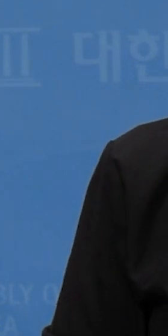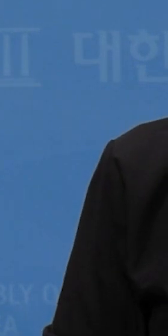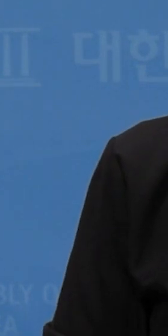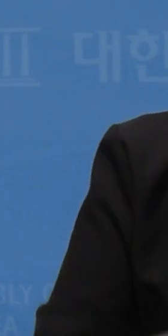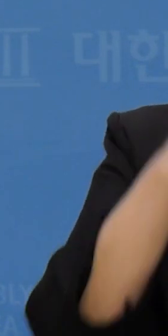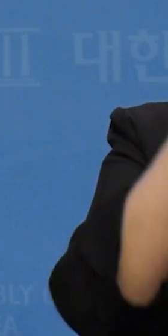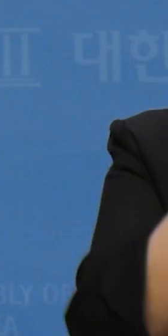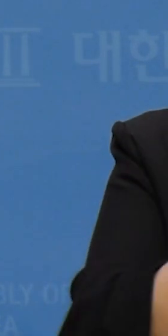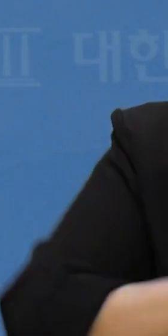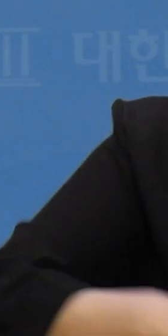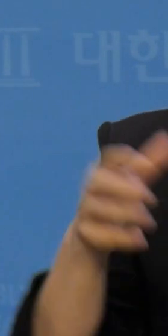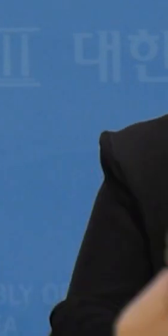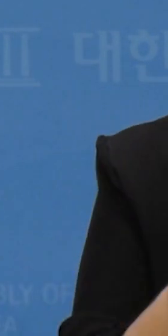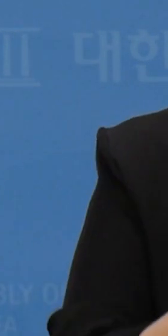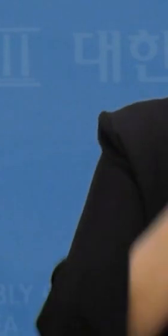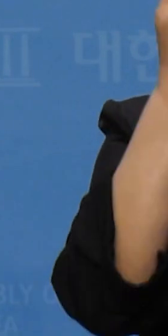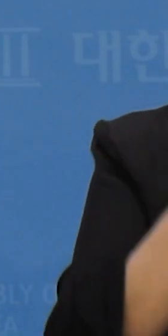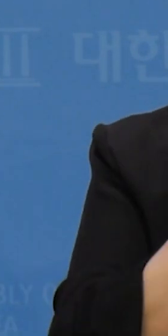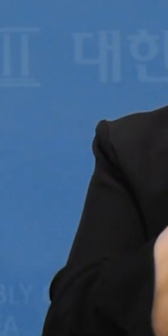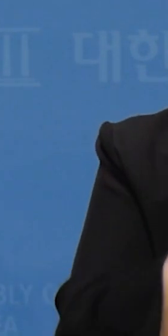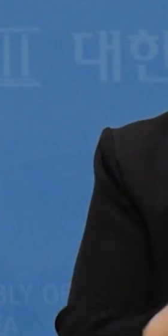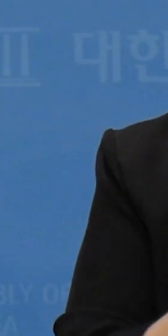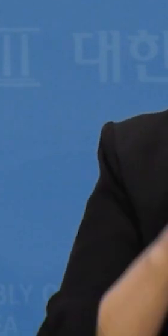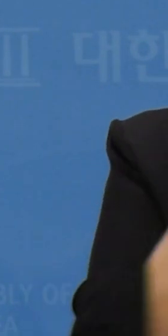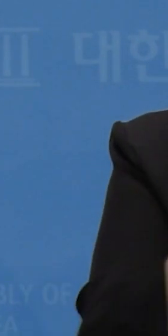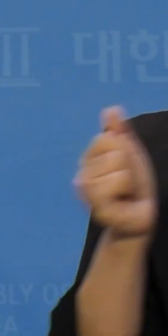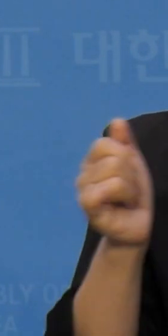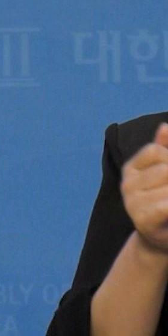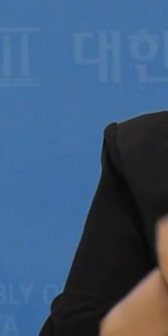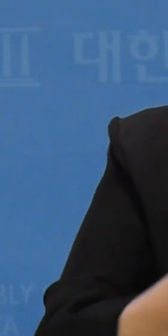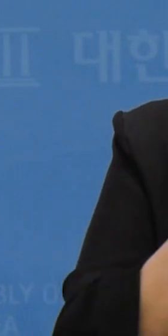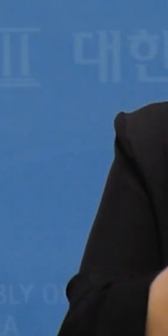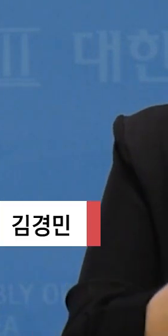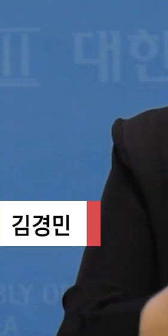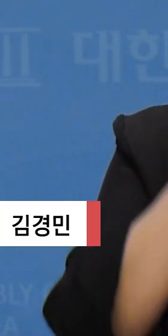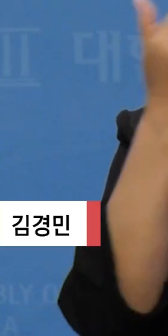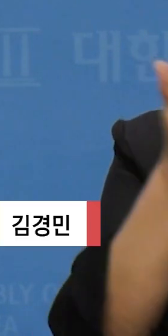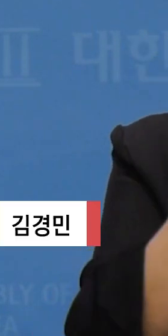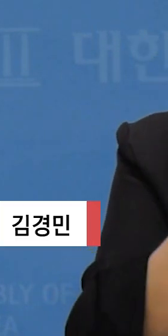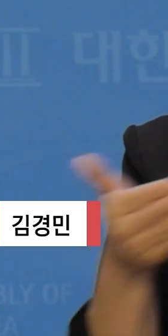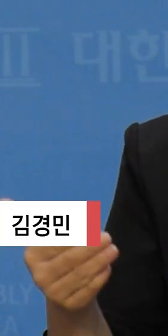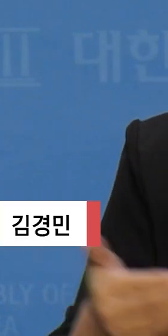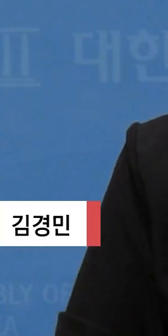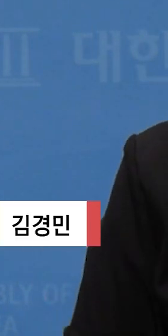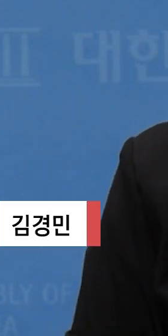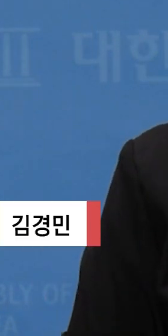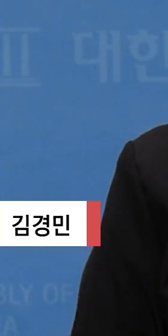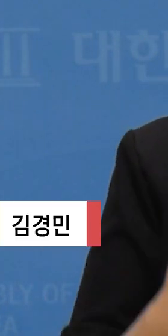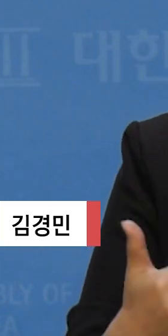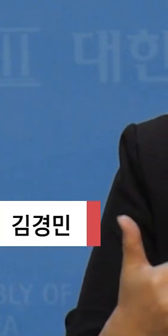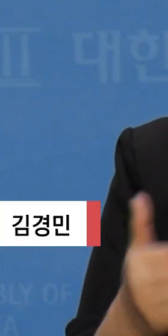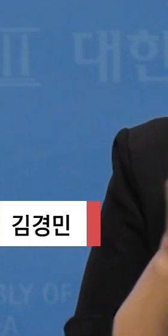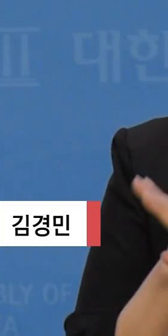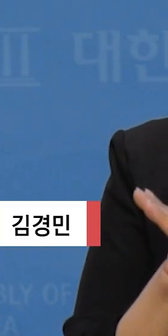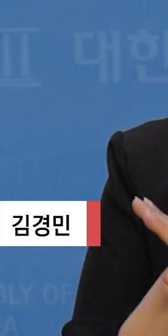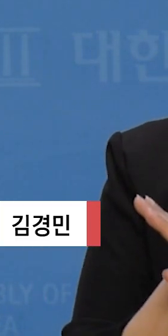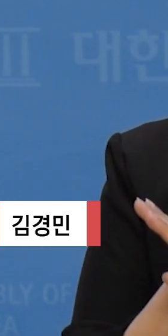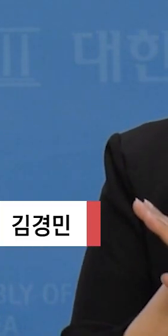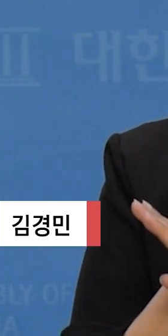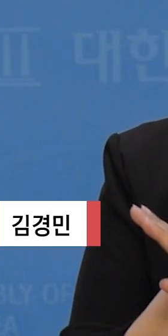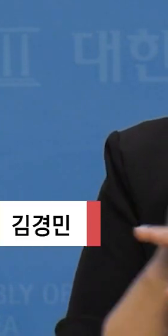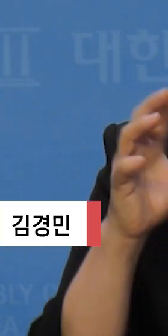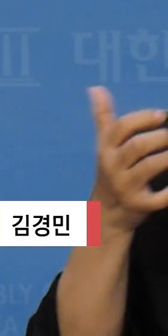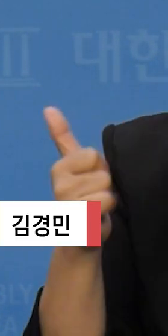소통과 협치, 통합을 바라는 국민의 요구를 거절했습니다. 국민은 윤석열 대통령과